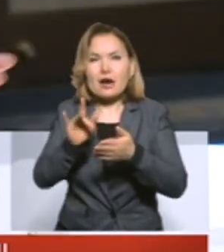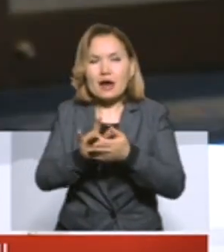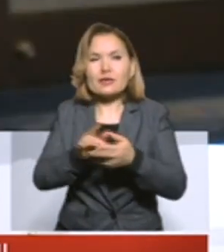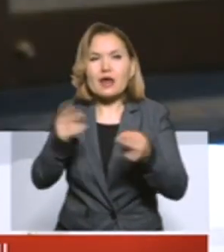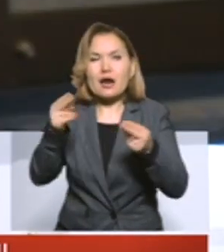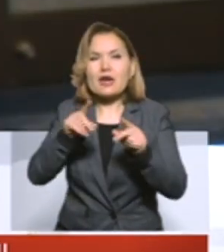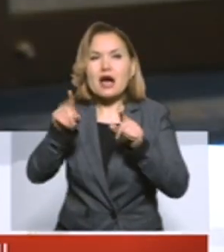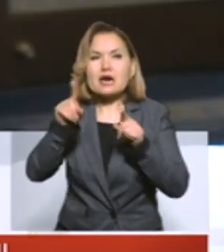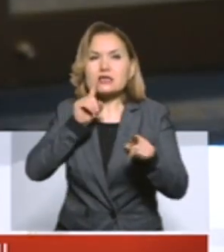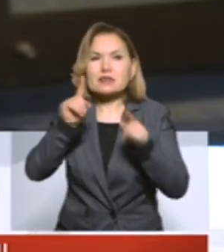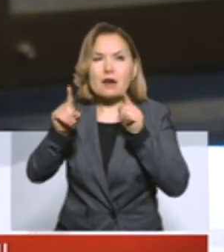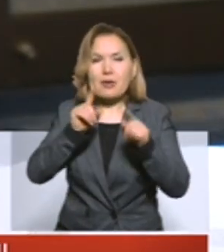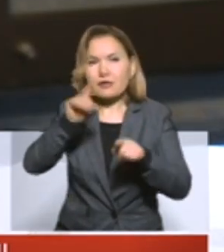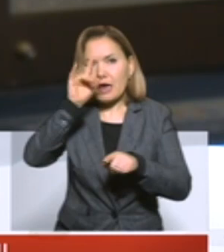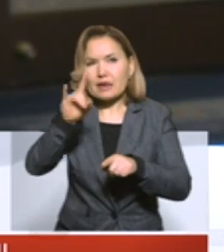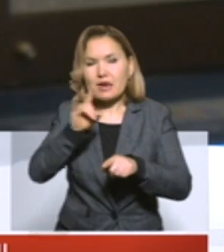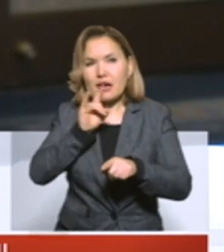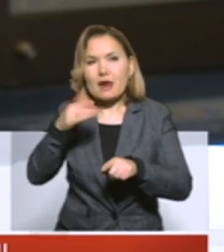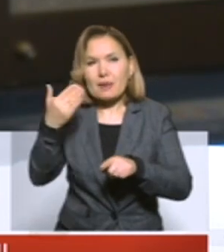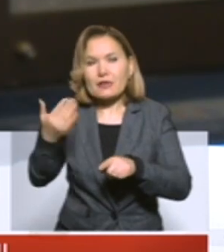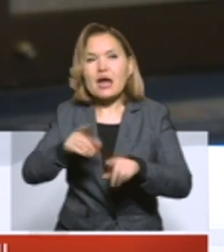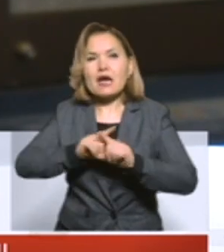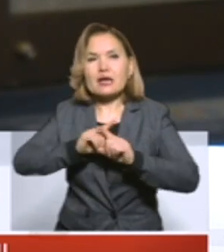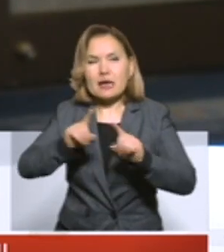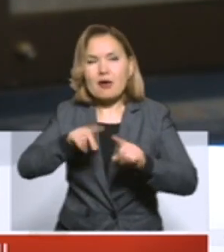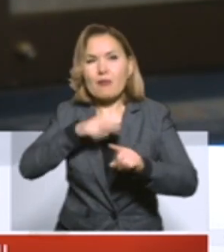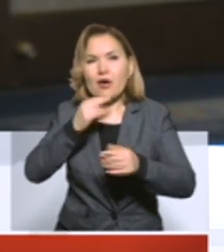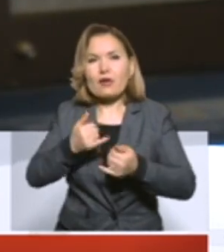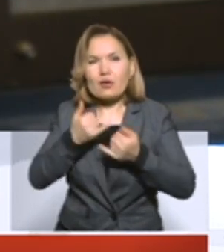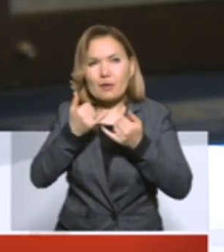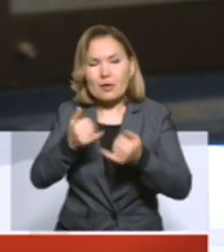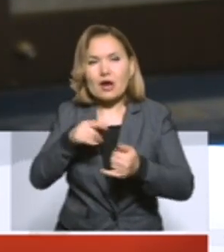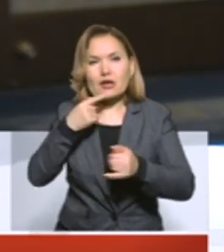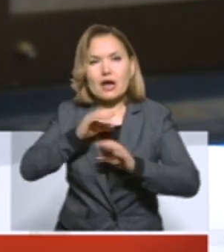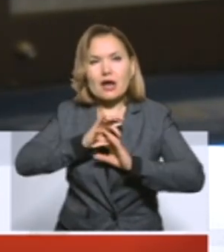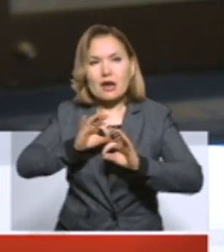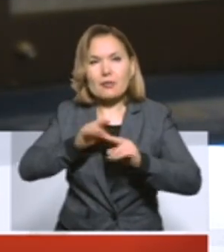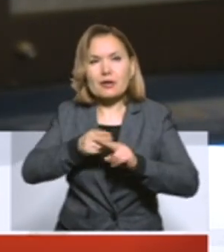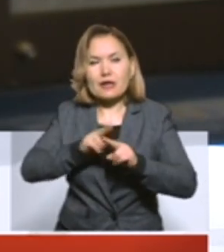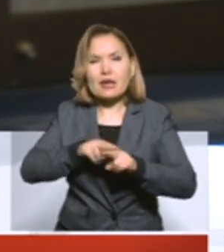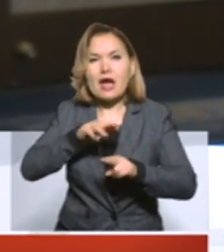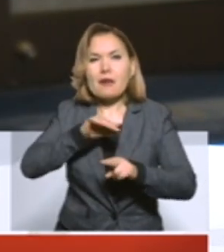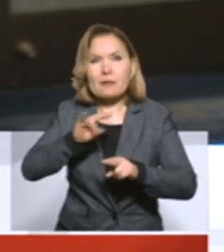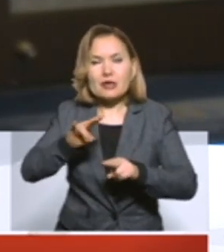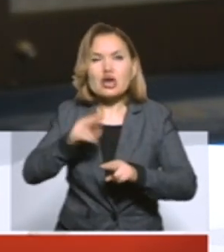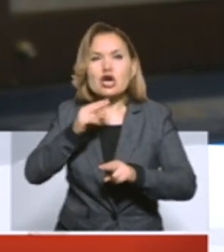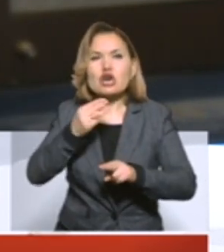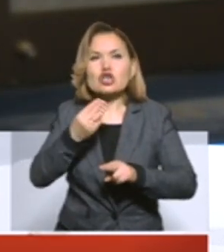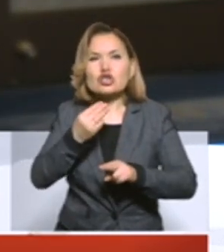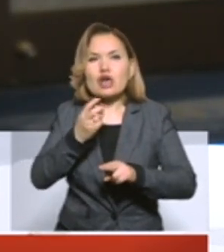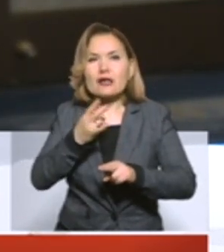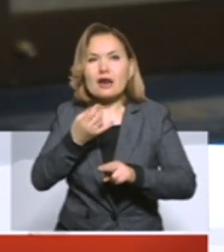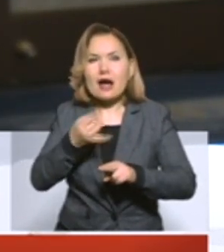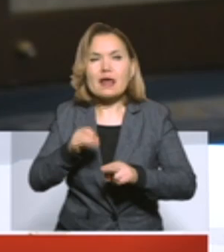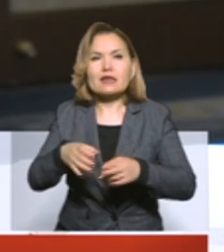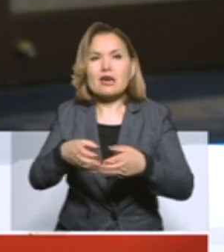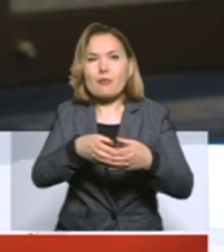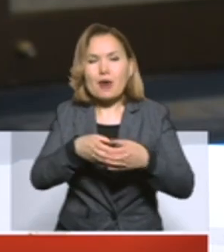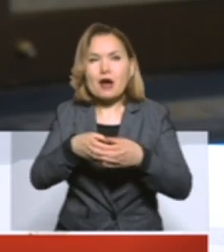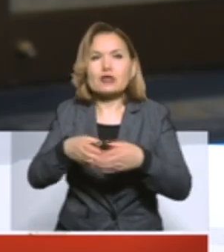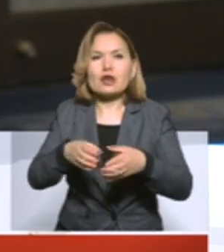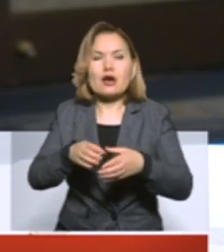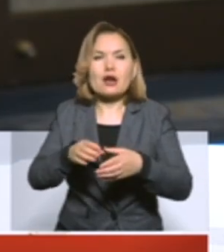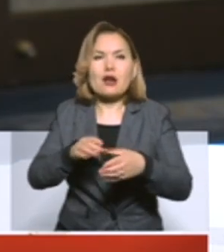алдағы саммитіне Қазақстан тарапы ерекше мән беретінін жеткізді. Ал Чянь Мин Шанхай ынтымақтастық ұйымының әлеуетін